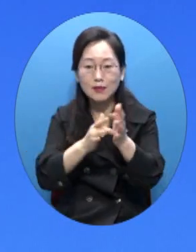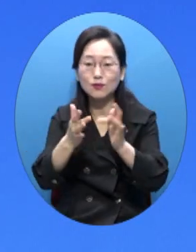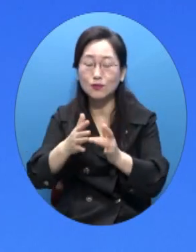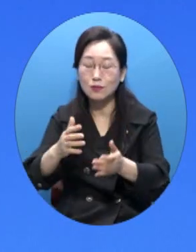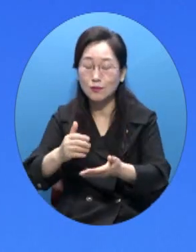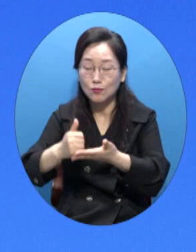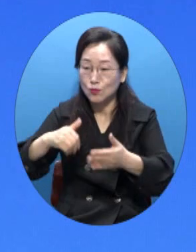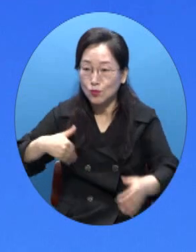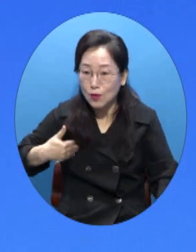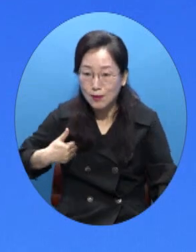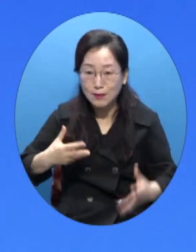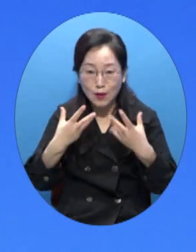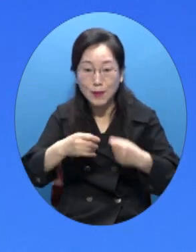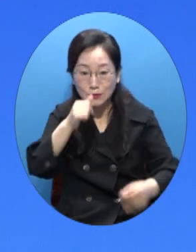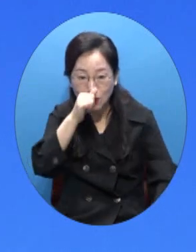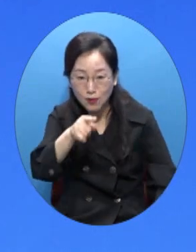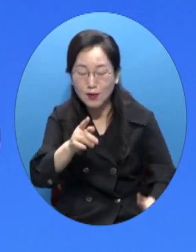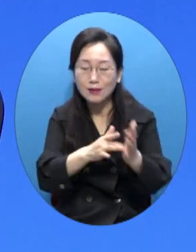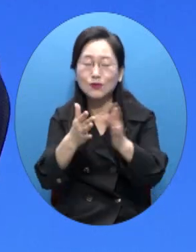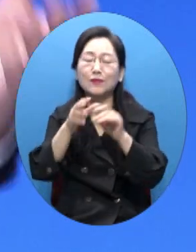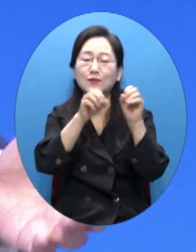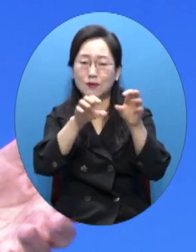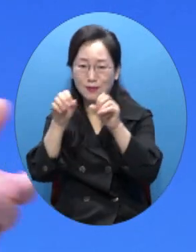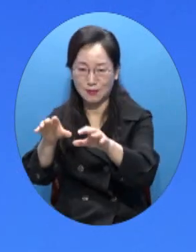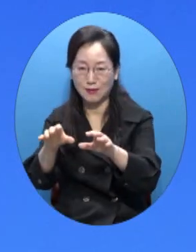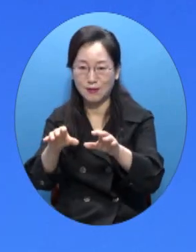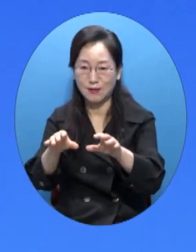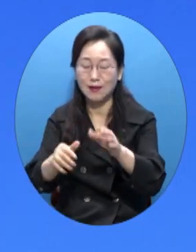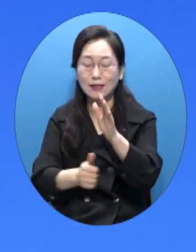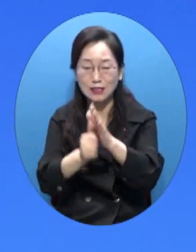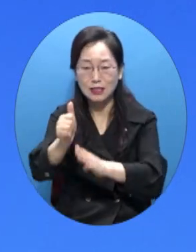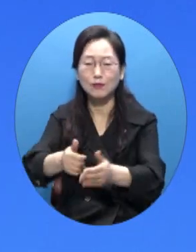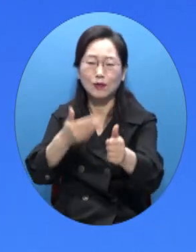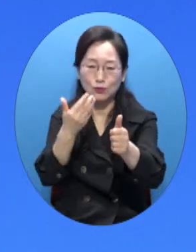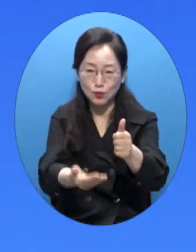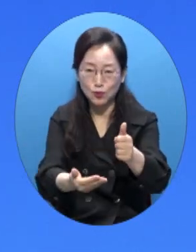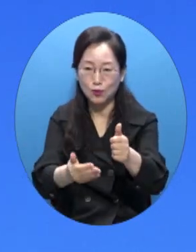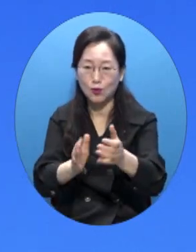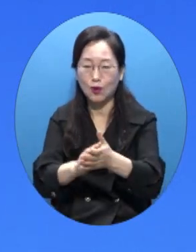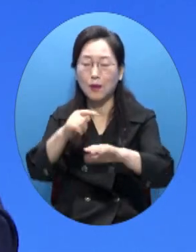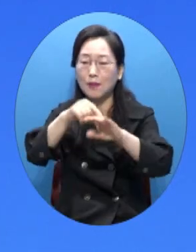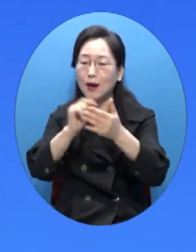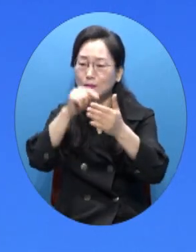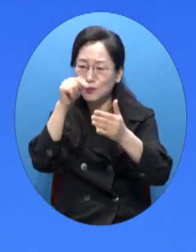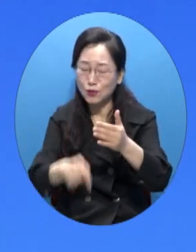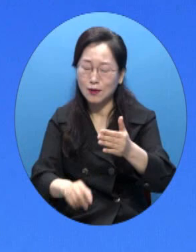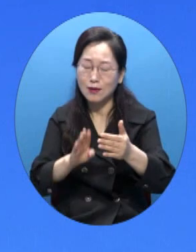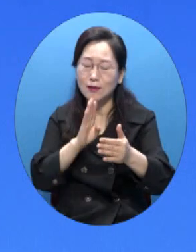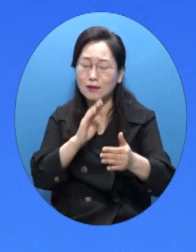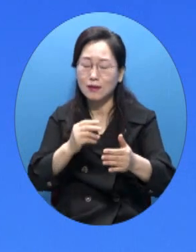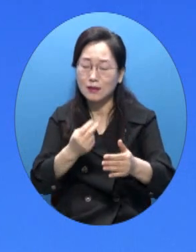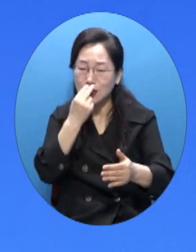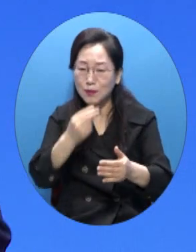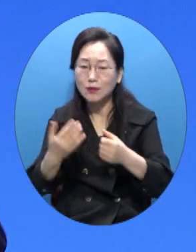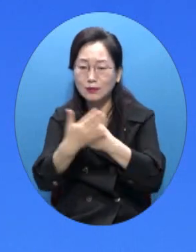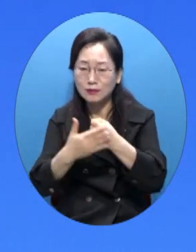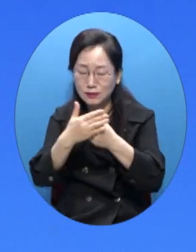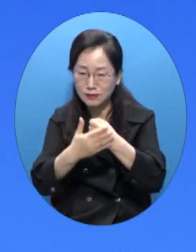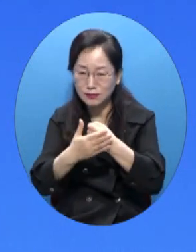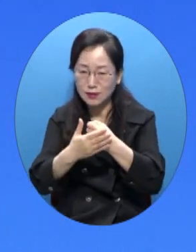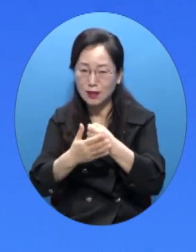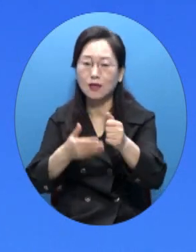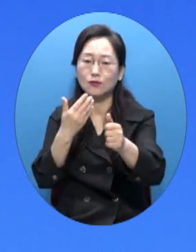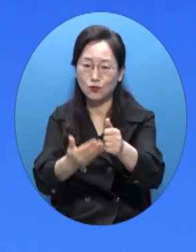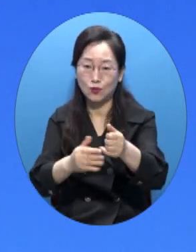모르고 절망에 처한 사람들에게 예수님을 전하여 그들에게 희망이 생기고 그들의 마음속에 참 생명의 은혜가 임하는 역사가 나타나야 될